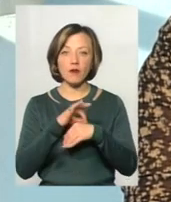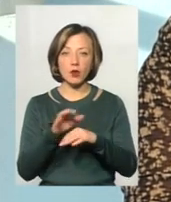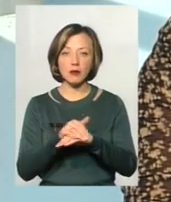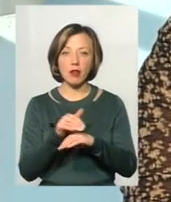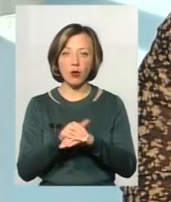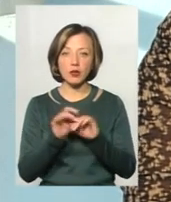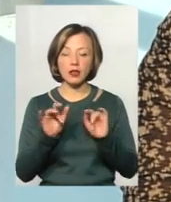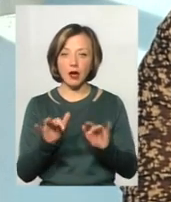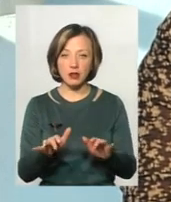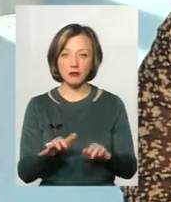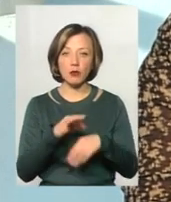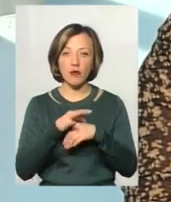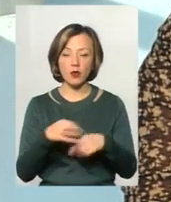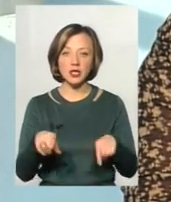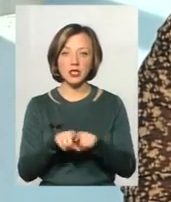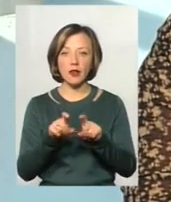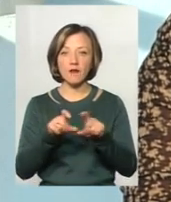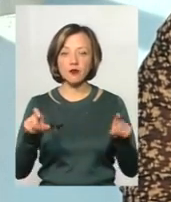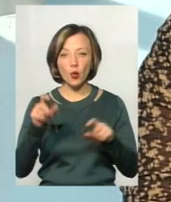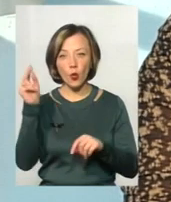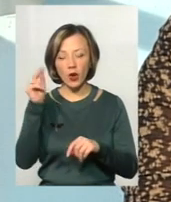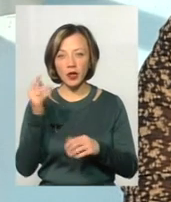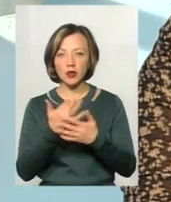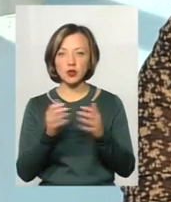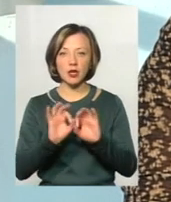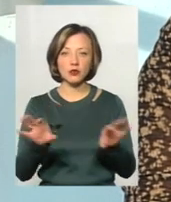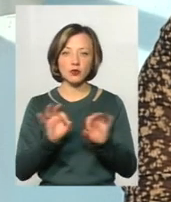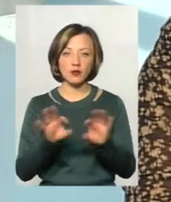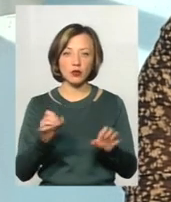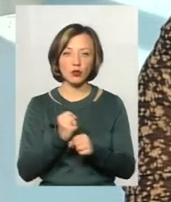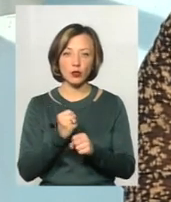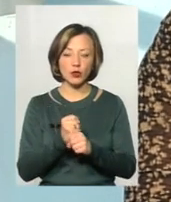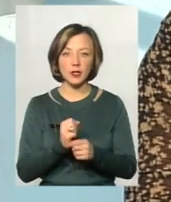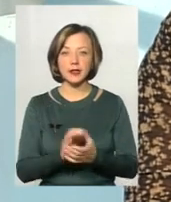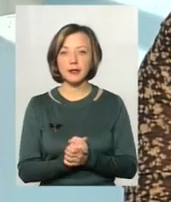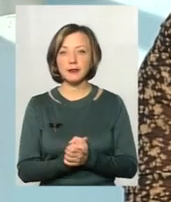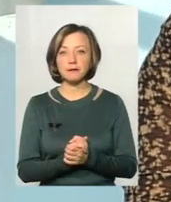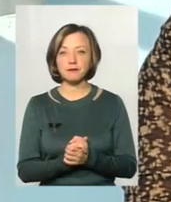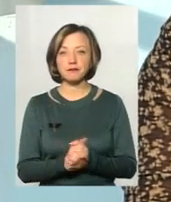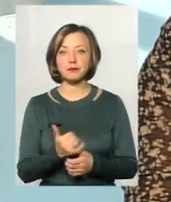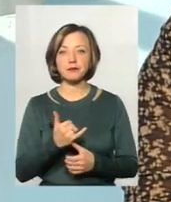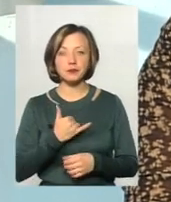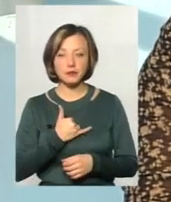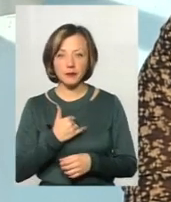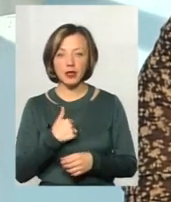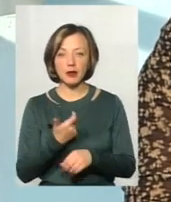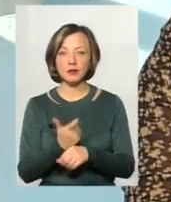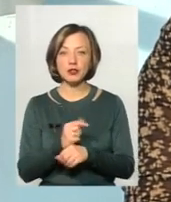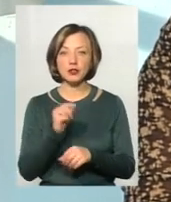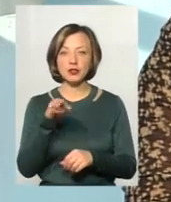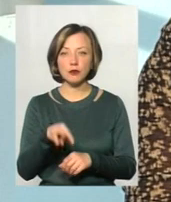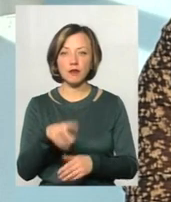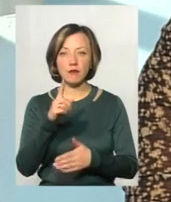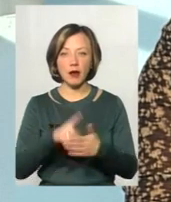благодійні акції, проводити так само в школі якісь роз'яснювати роботи. Тобто в нас, я більше, чим впевнена, що в